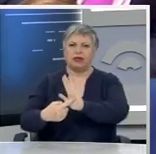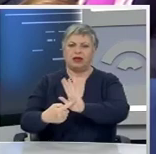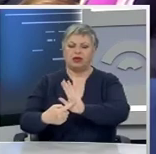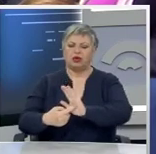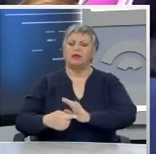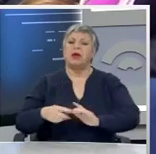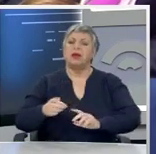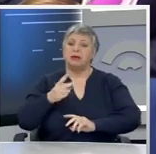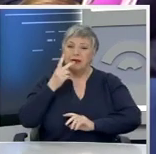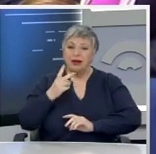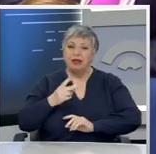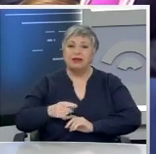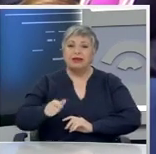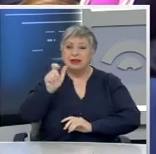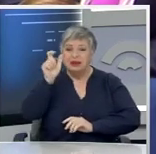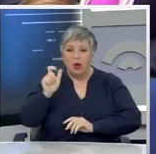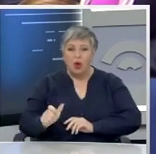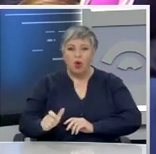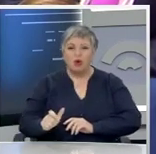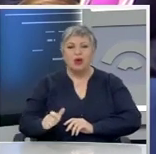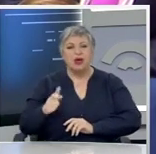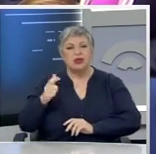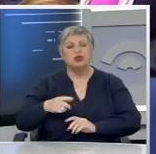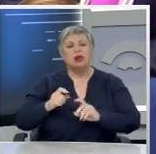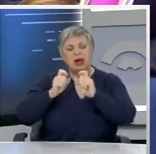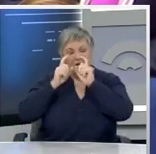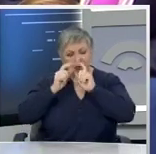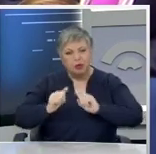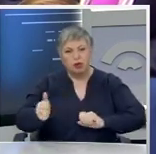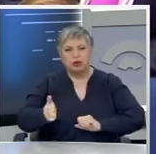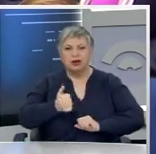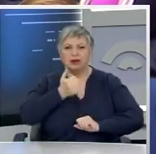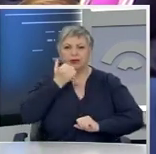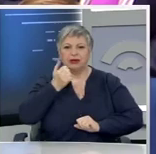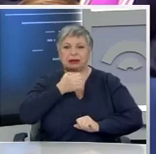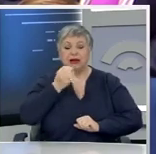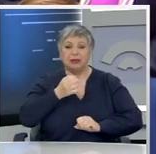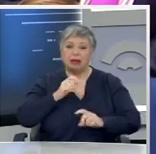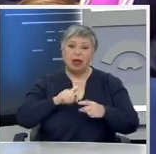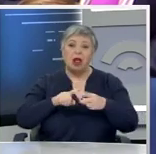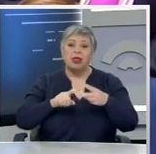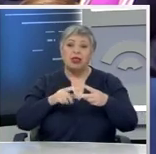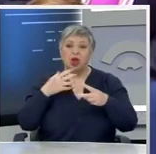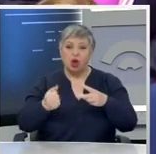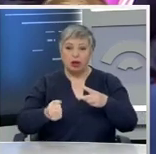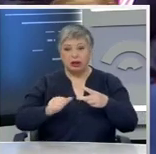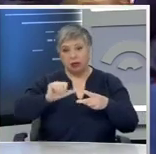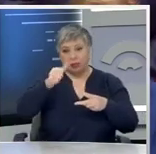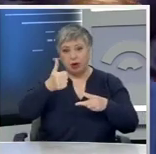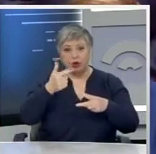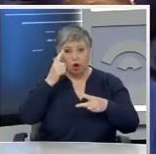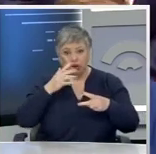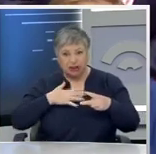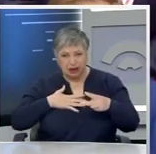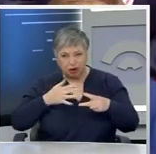τα όσα είπατε περί fake news και περί ψεμάτων, είτε θα τον οδηγήσετε στο σπίτι του. Δύο επιλογές θα έχετε. Να